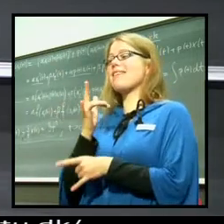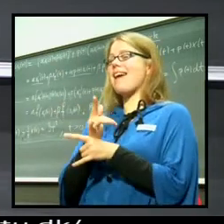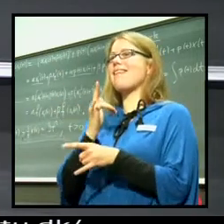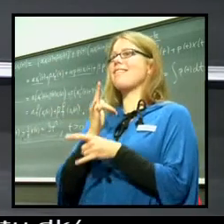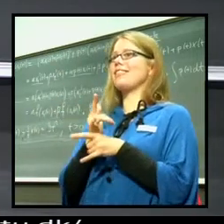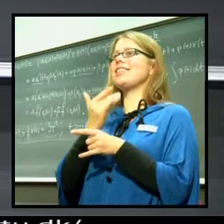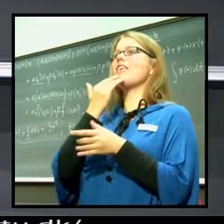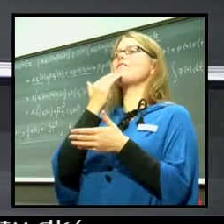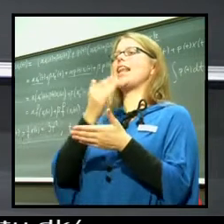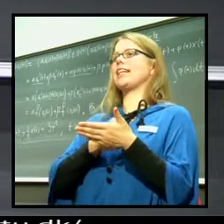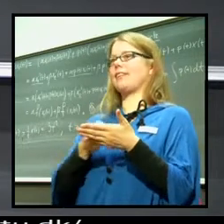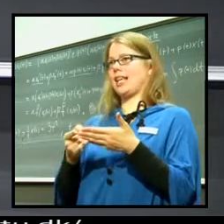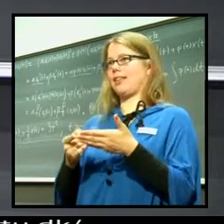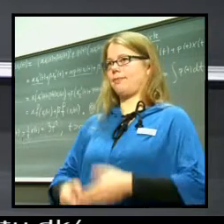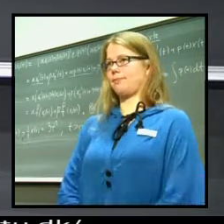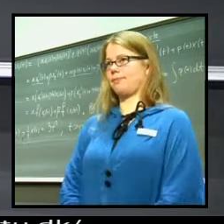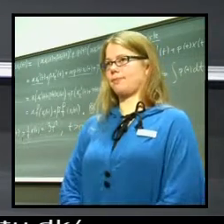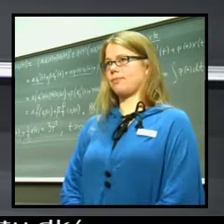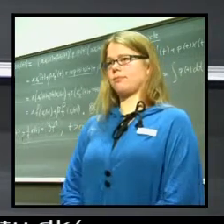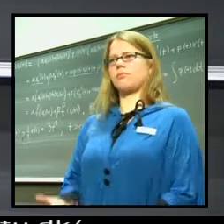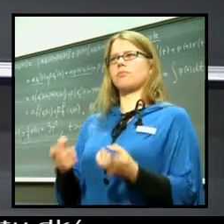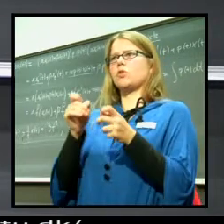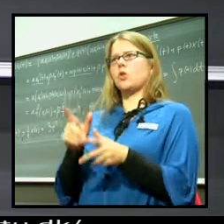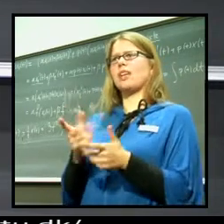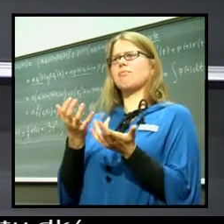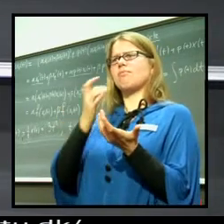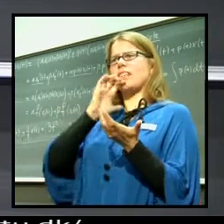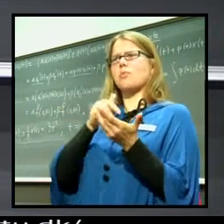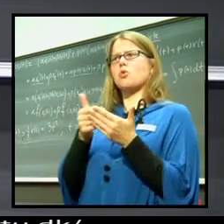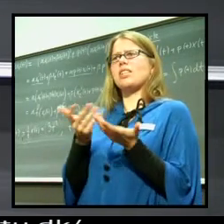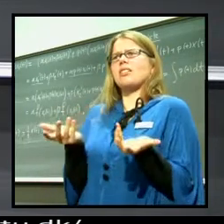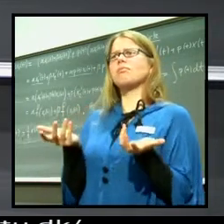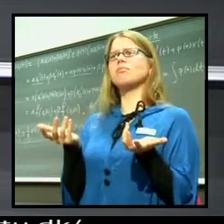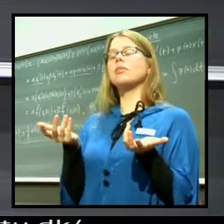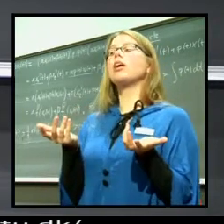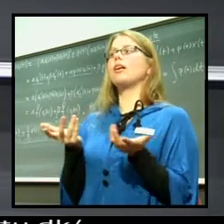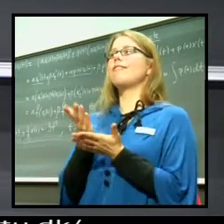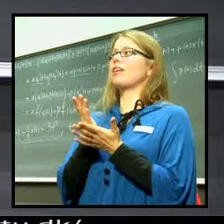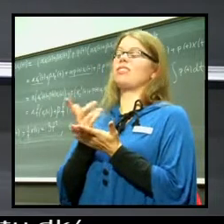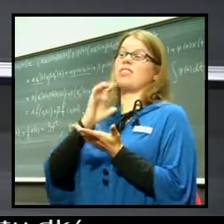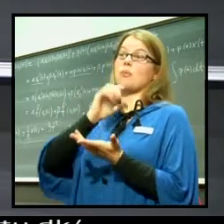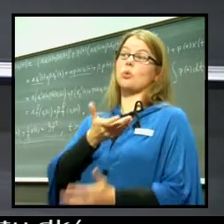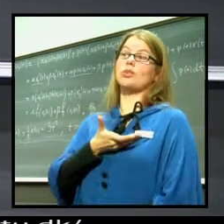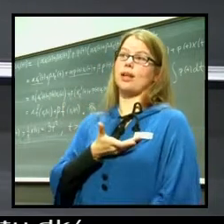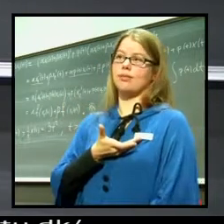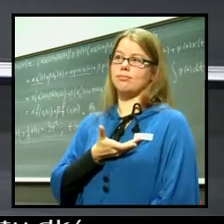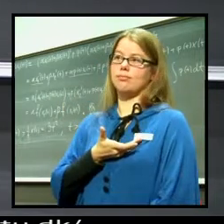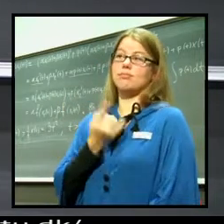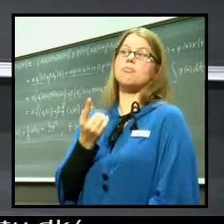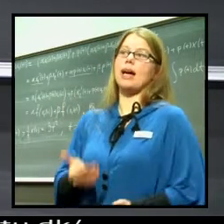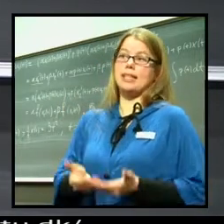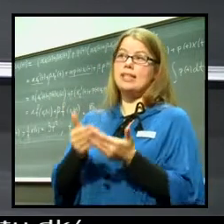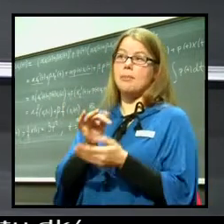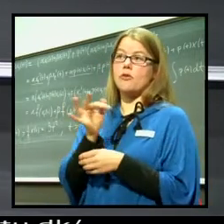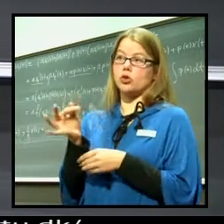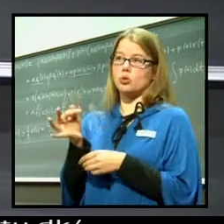veldefineret. Okay, hvad skal vi bruge den til? Jamen, vi skal faktisk ikke bruge den ret meget, fordi det er en ren hjælpefunktion.